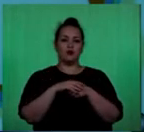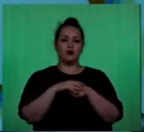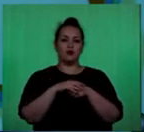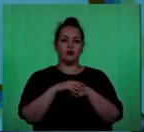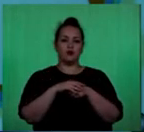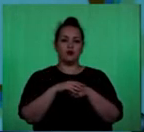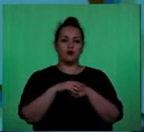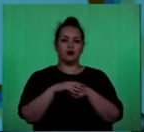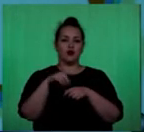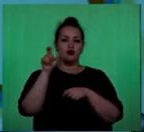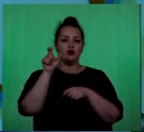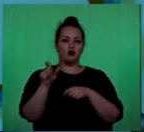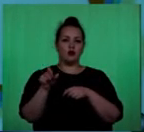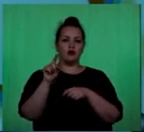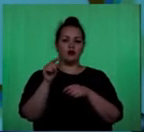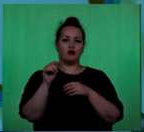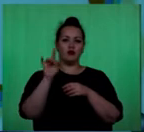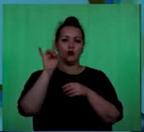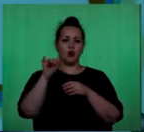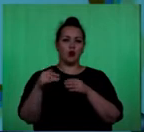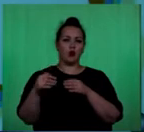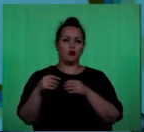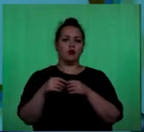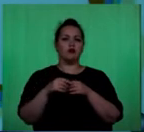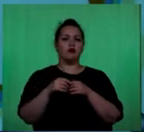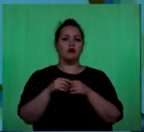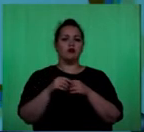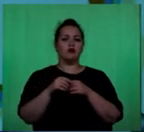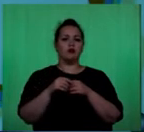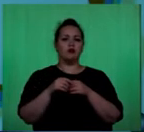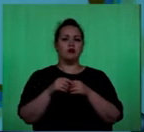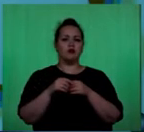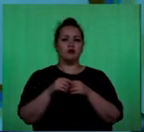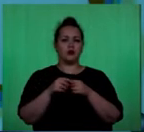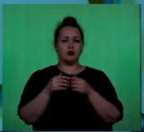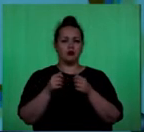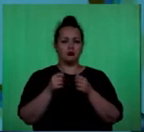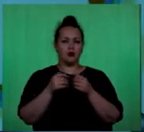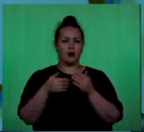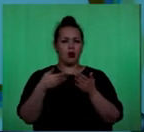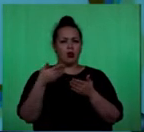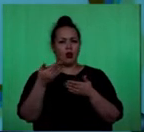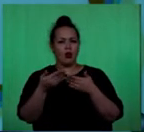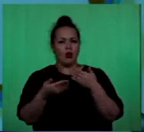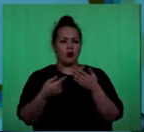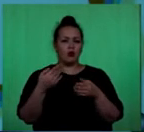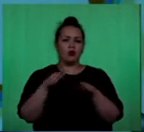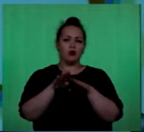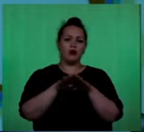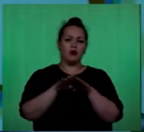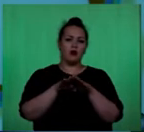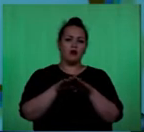человечек за окном тем временем замедлил ход и поравнявшись с подоконником сказал